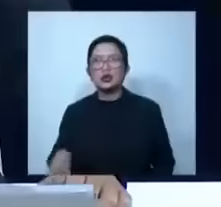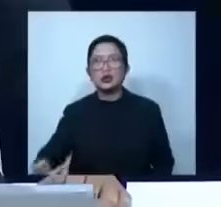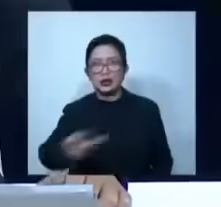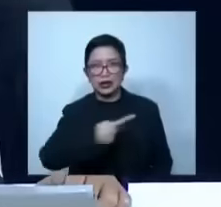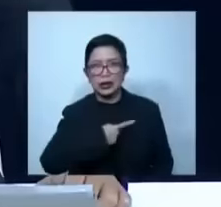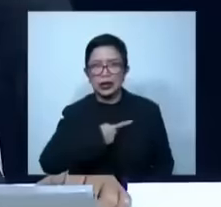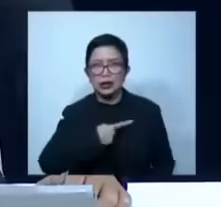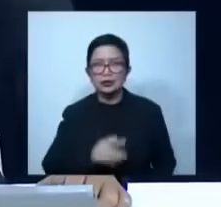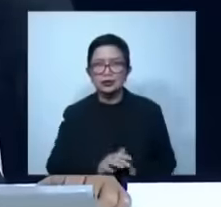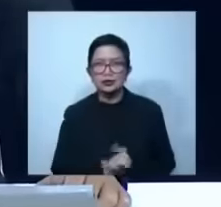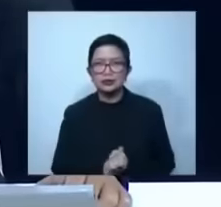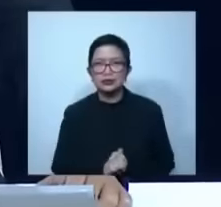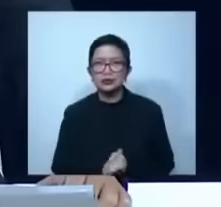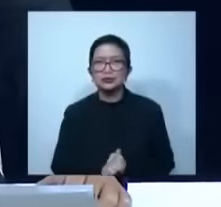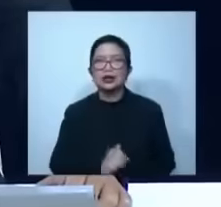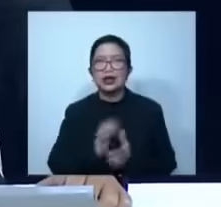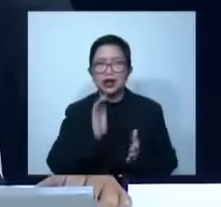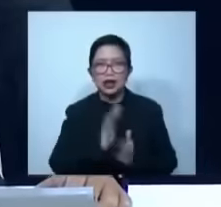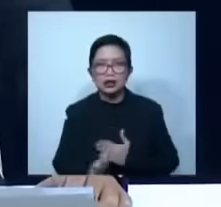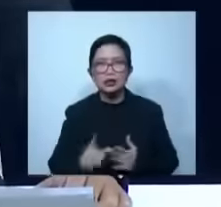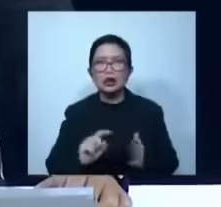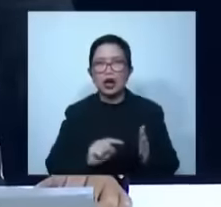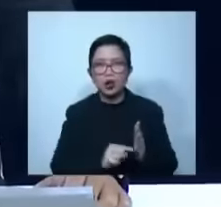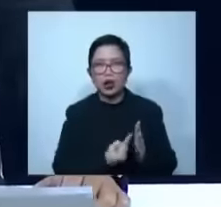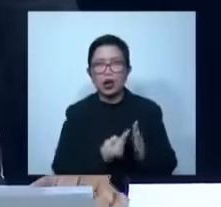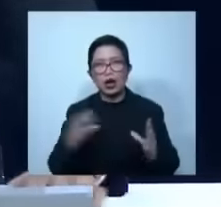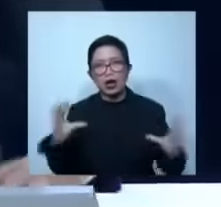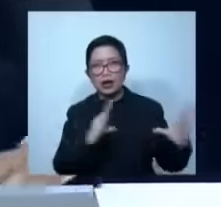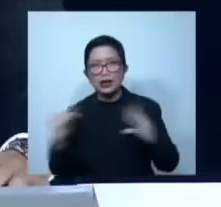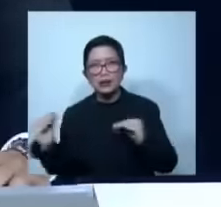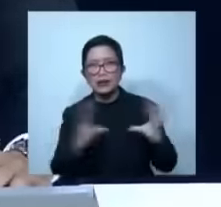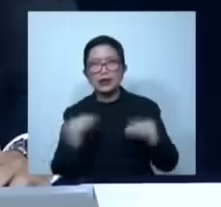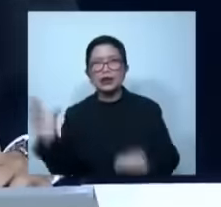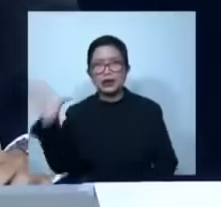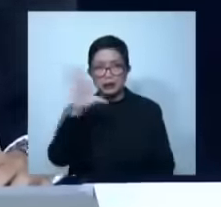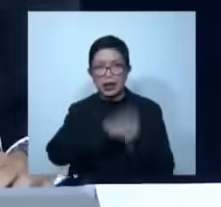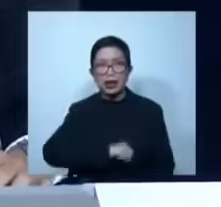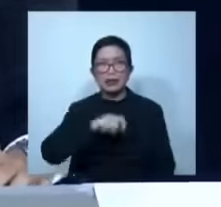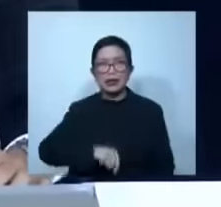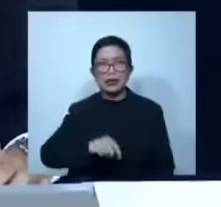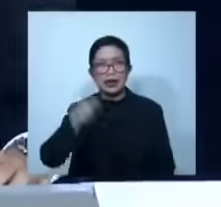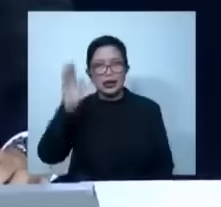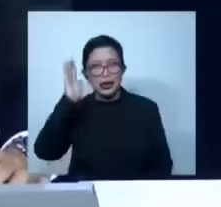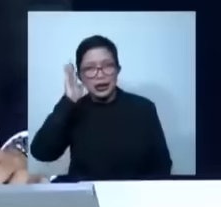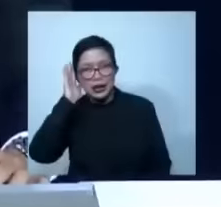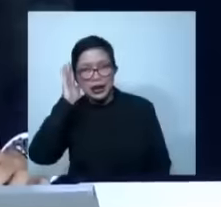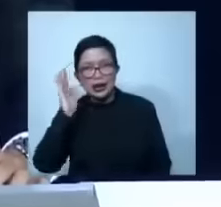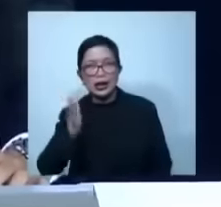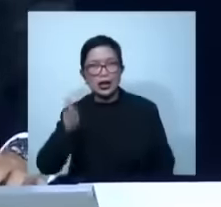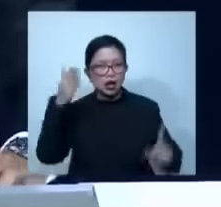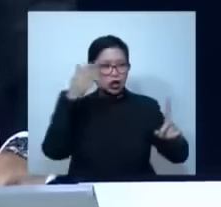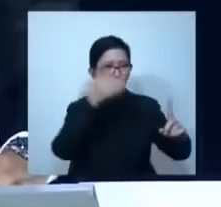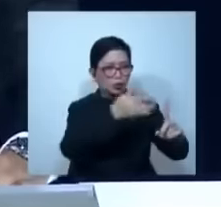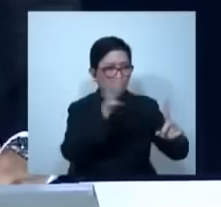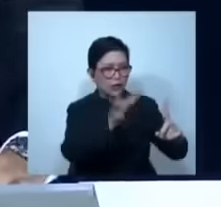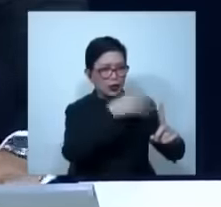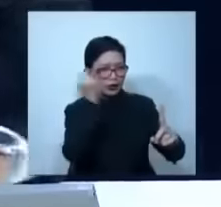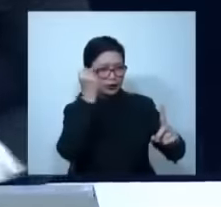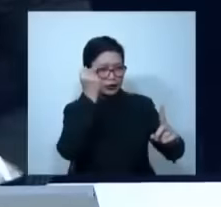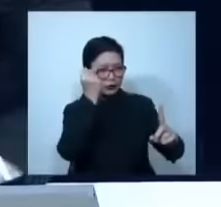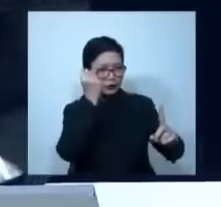Dan kita akan langsung mengawali debat pada malam hari ini dengan mendengarkan visi, misi, dan juga program kerja